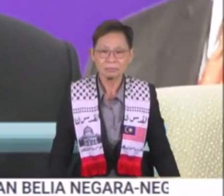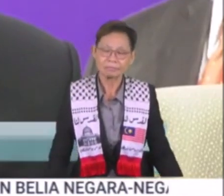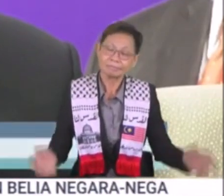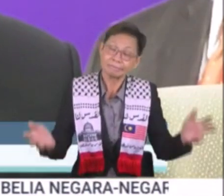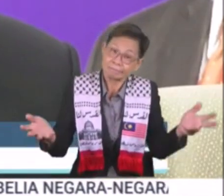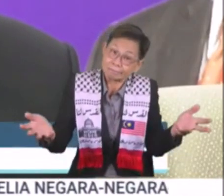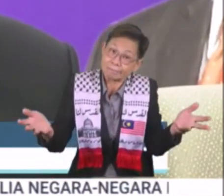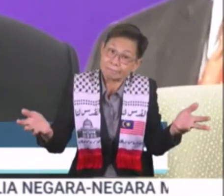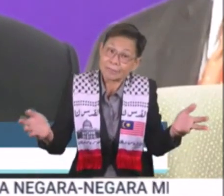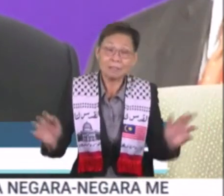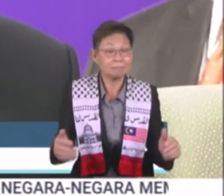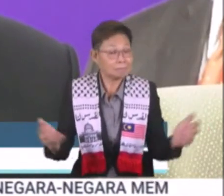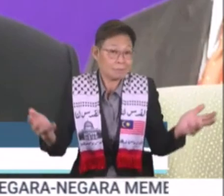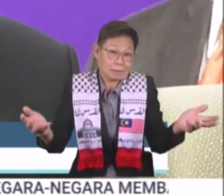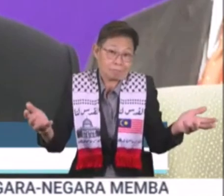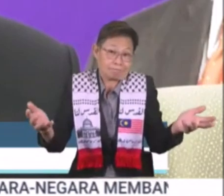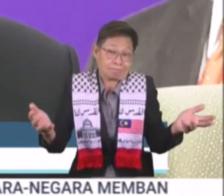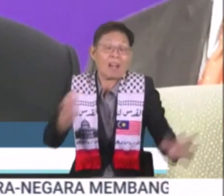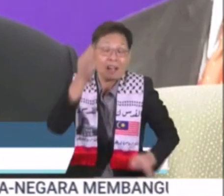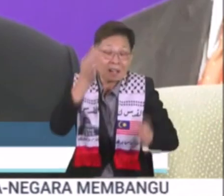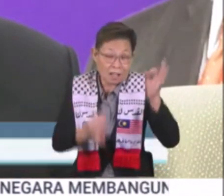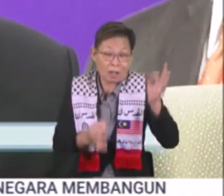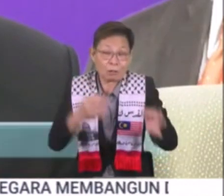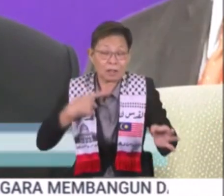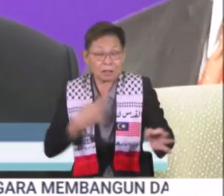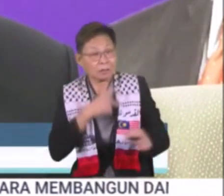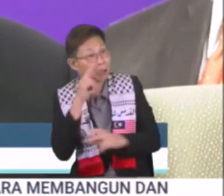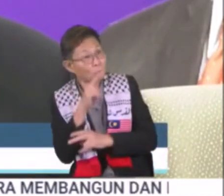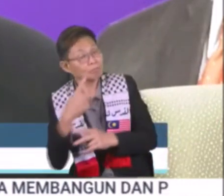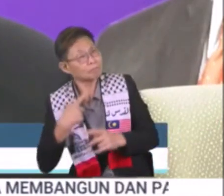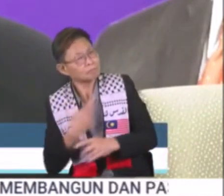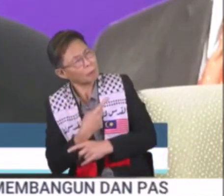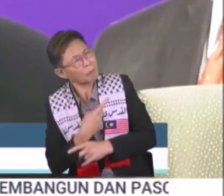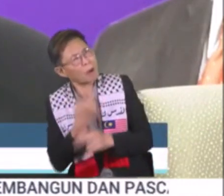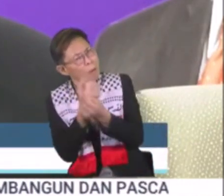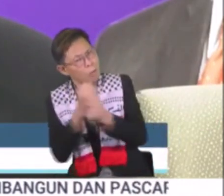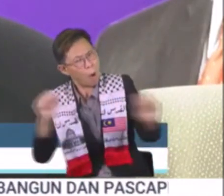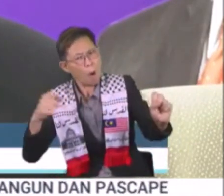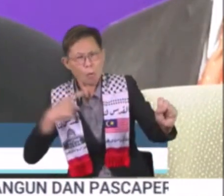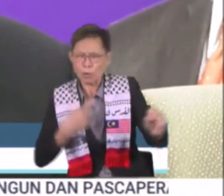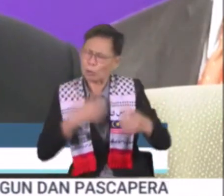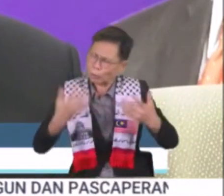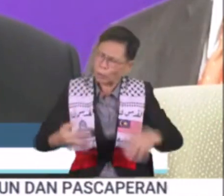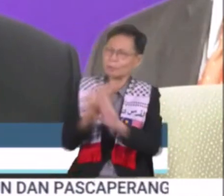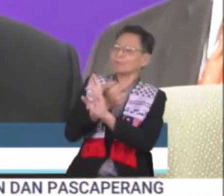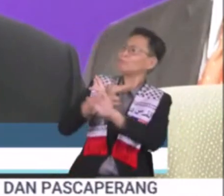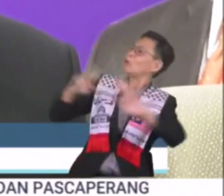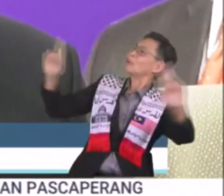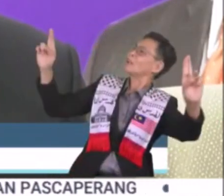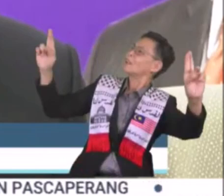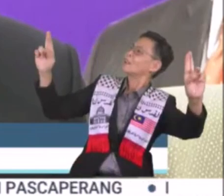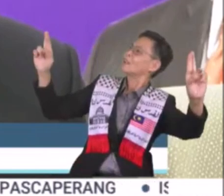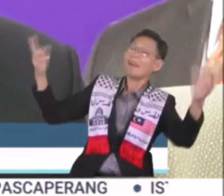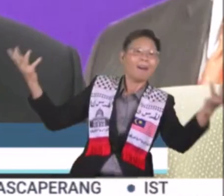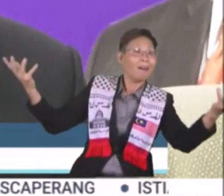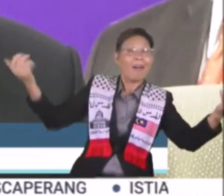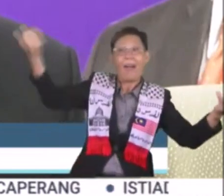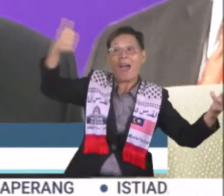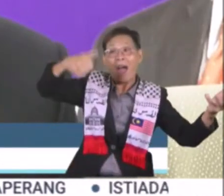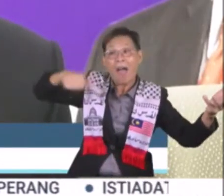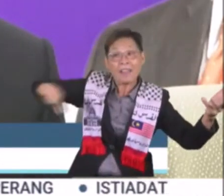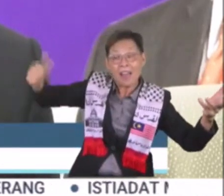Jadi kalau ambil dari sudut kesiapsiagaan kami, we are already ready for any